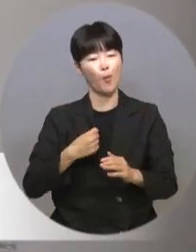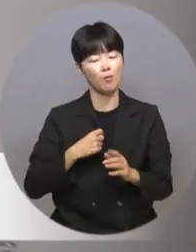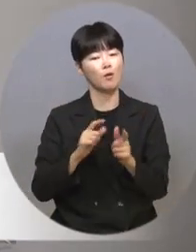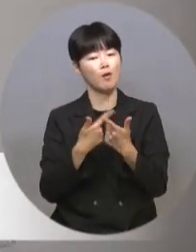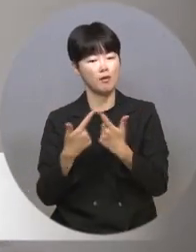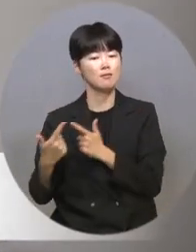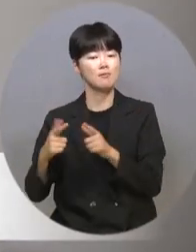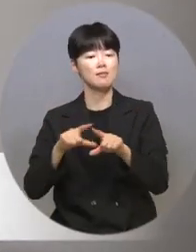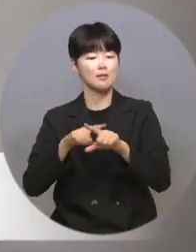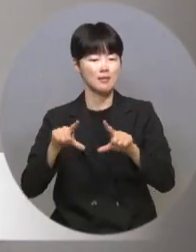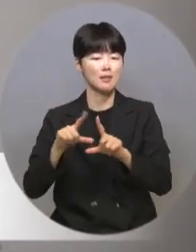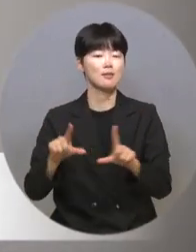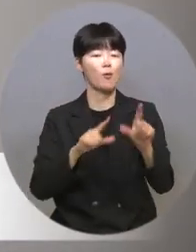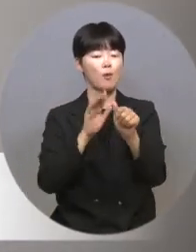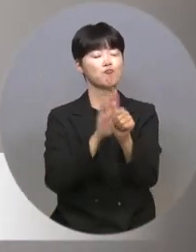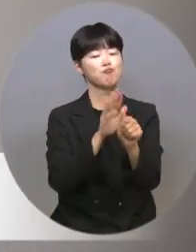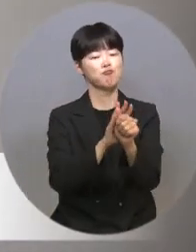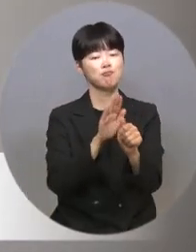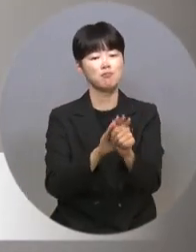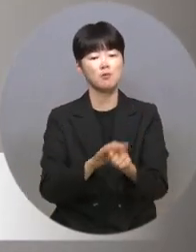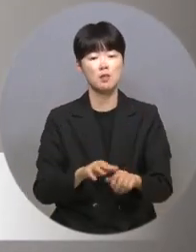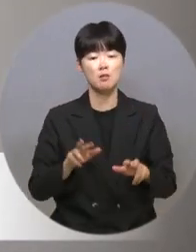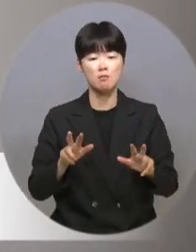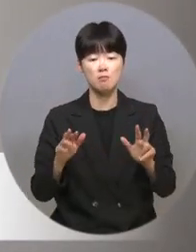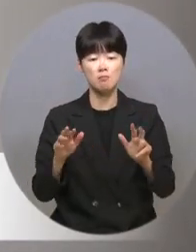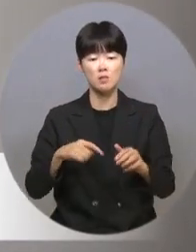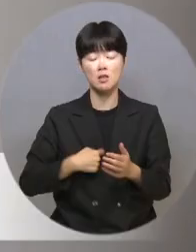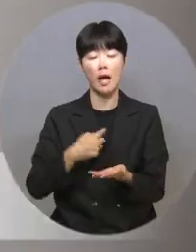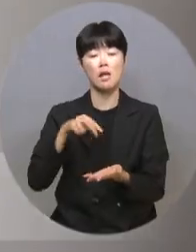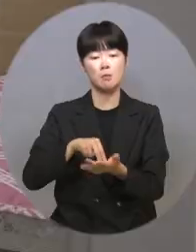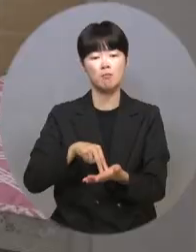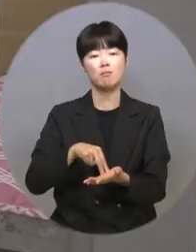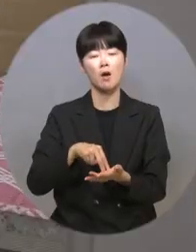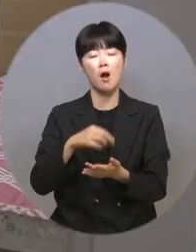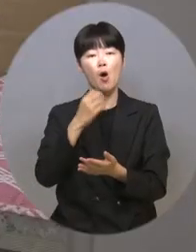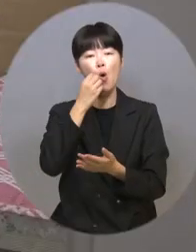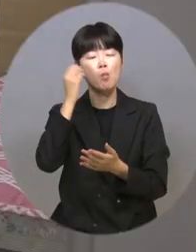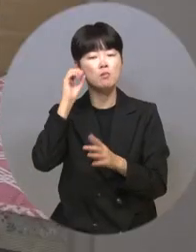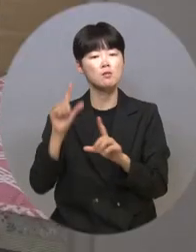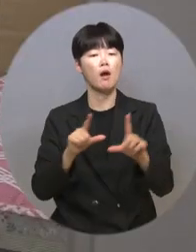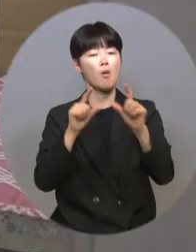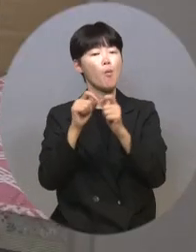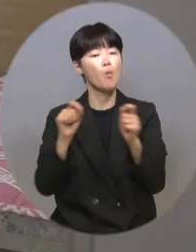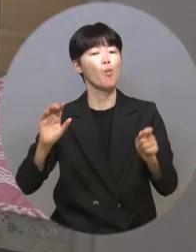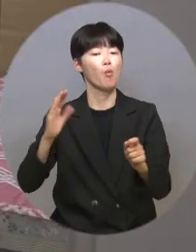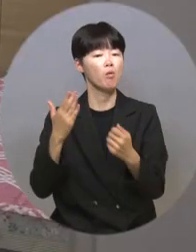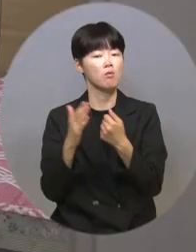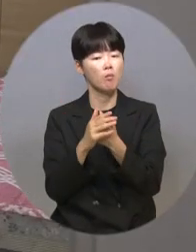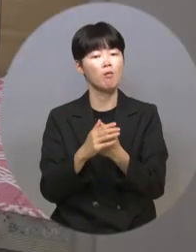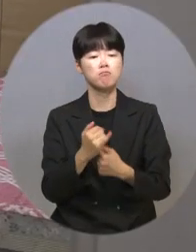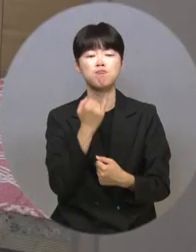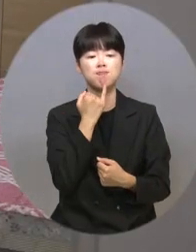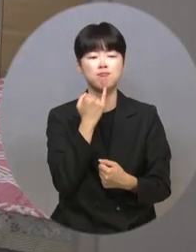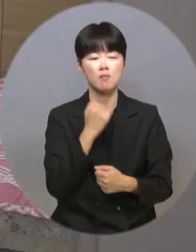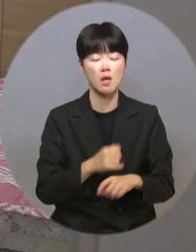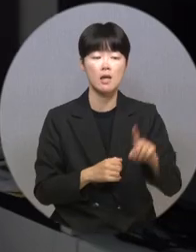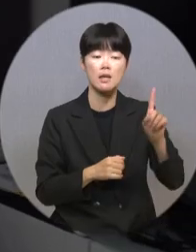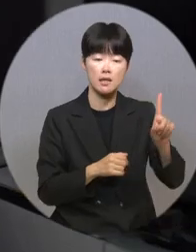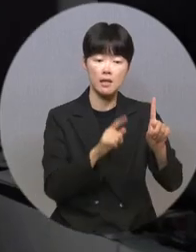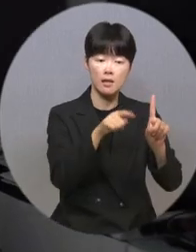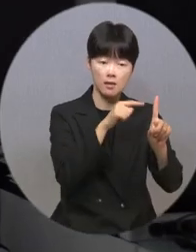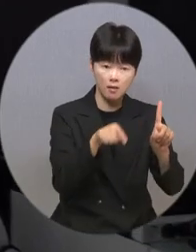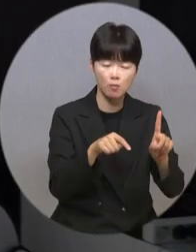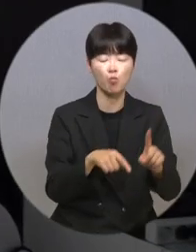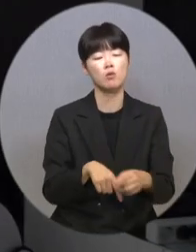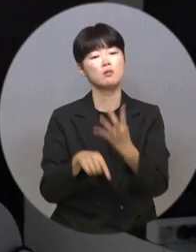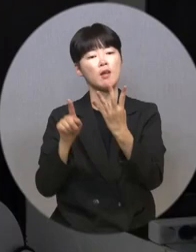다들 이제 자립형 사신이 꽤 돼서 잘들 하고 계세요. 1인 가구에서 4인 가구까지 다양합니다.